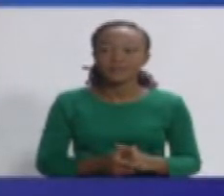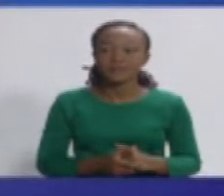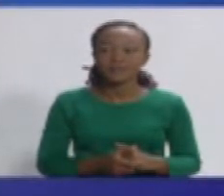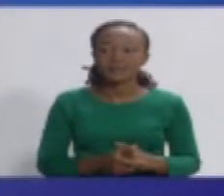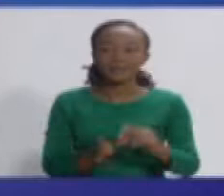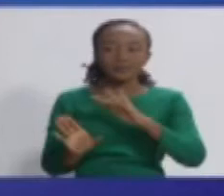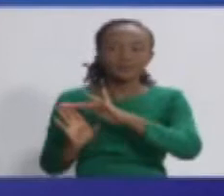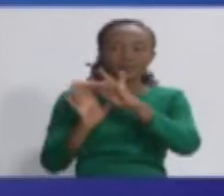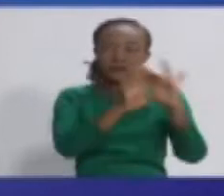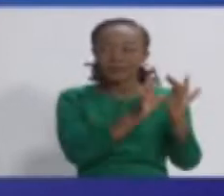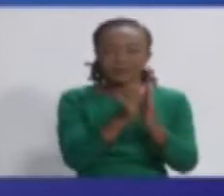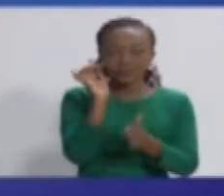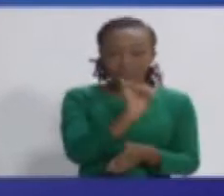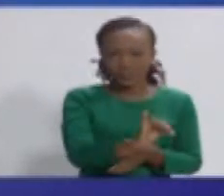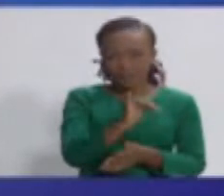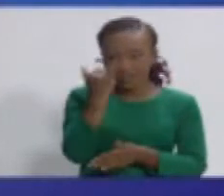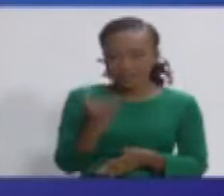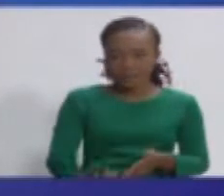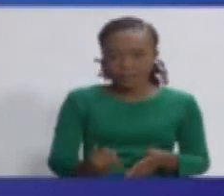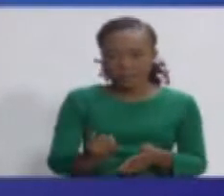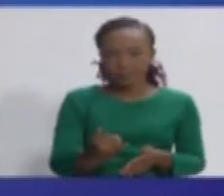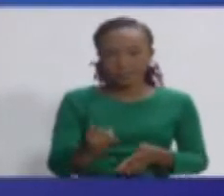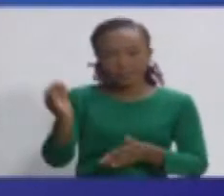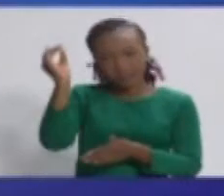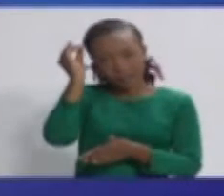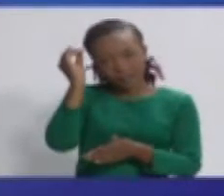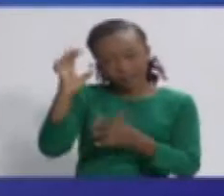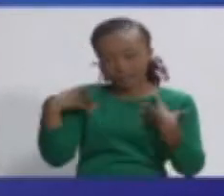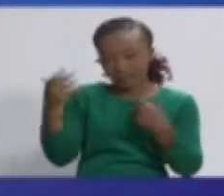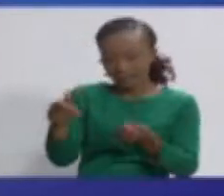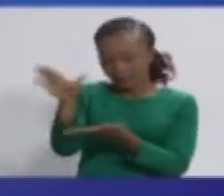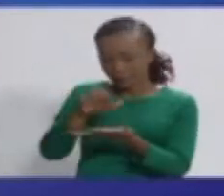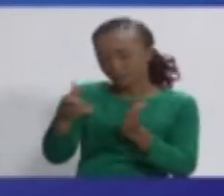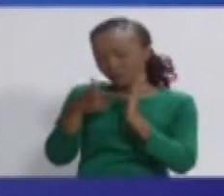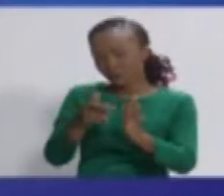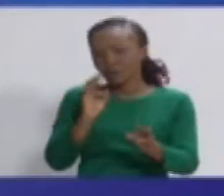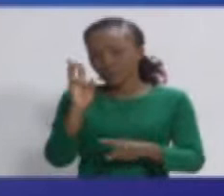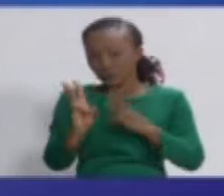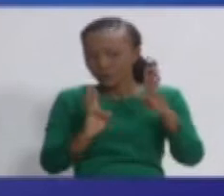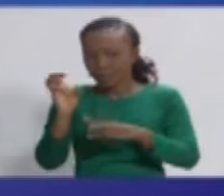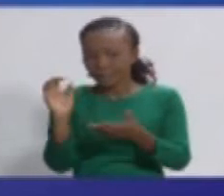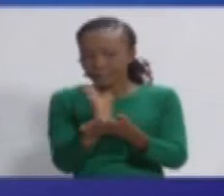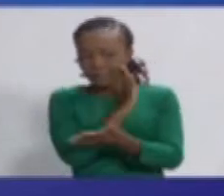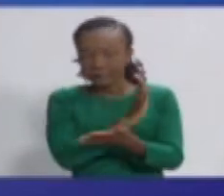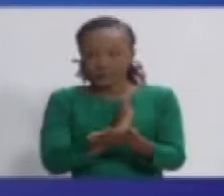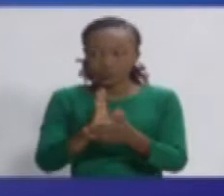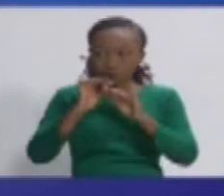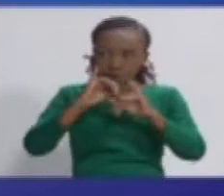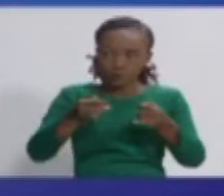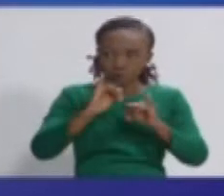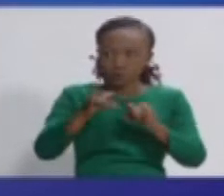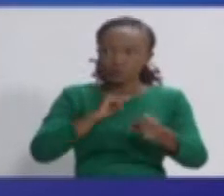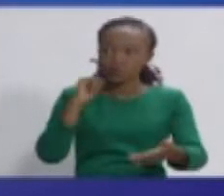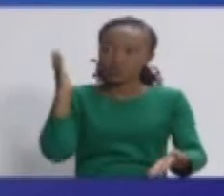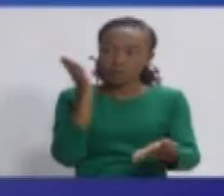Mbali na hayo, tusonge katika wizara ya afya ambao kwa upande wake imeonyesha wasiwasi wa usambazaji wa habari zisizo